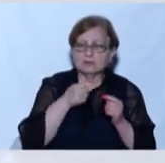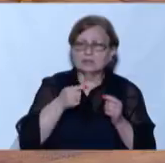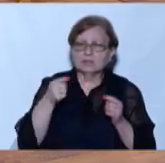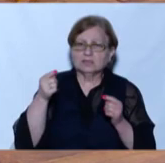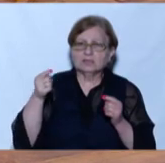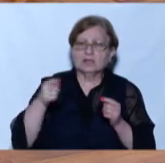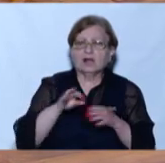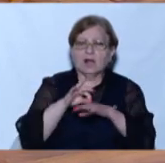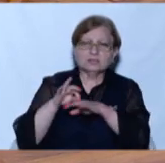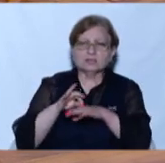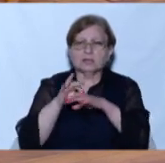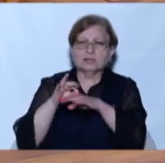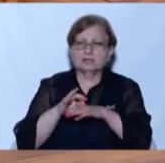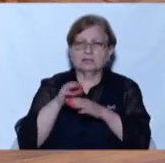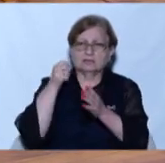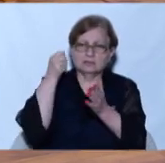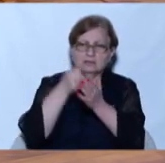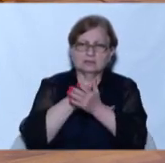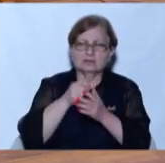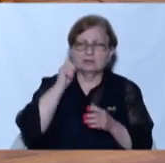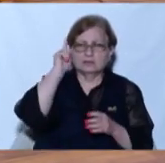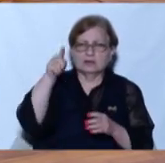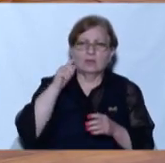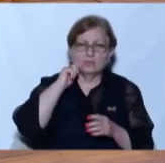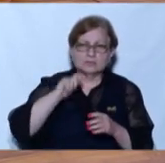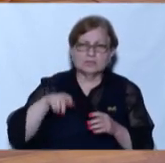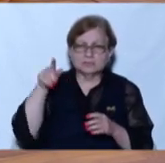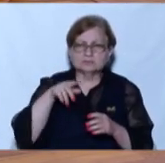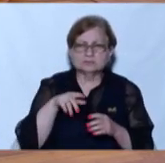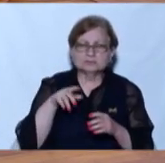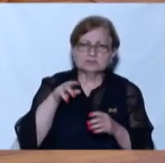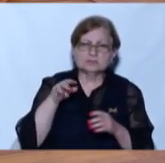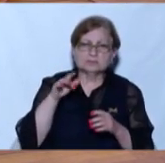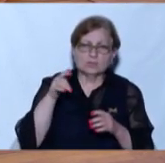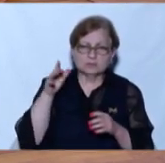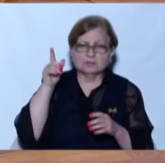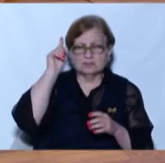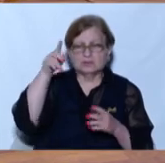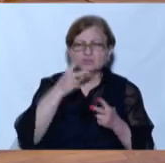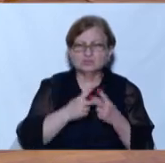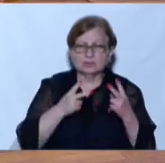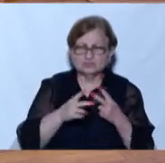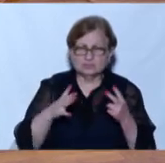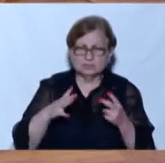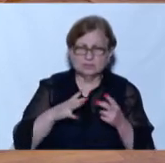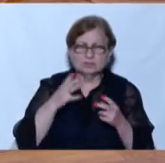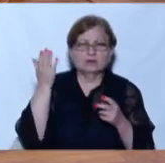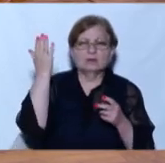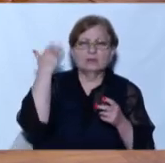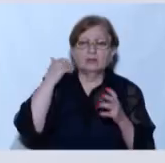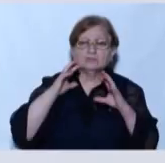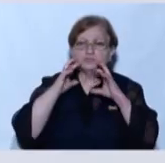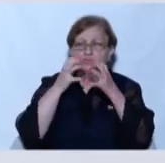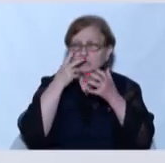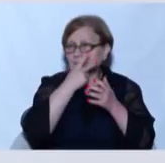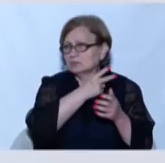გზამ ატარა და ბოლოს მირგორეთში გარდაიცვალა, ისე რომ იყო მაგდებურგის ციხეში, რო იყვიან მაშინდელი სოფლიო ნახა